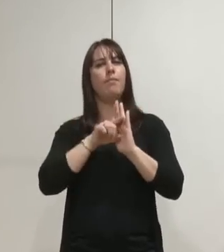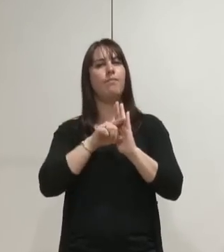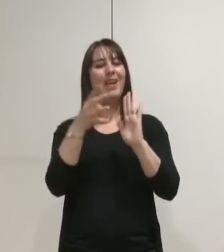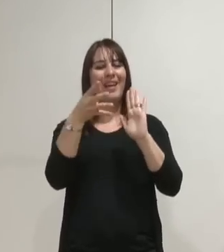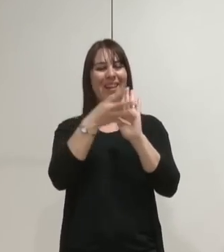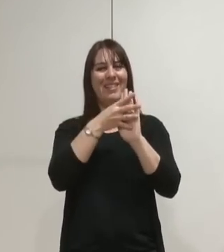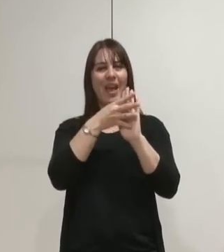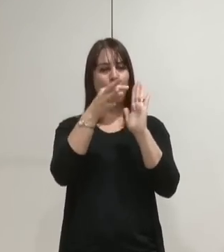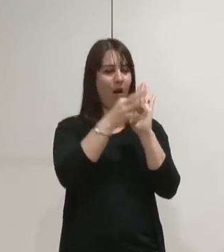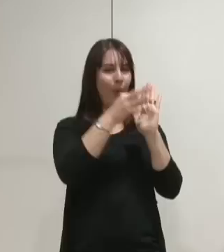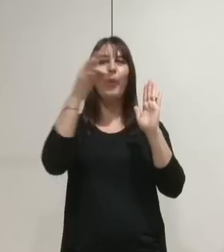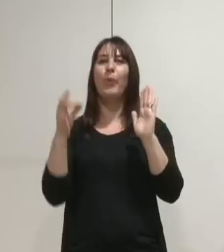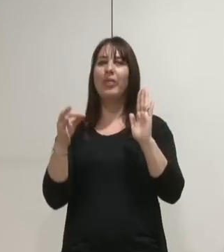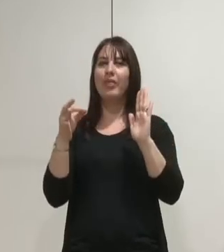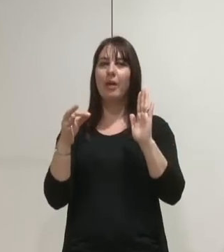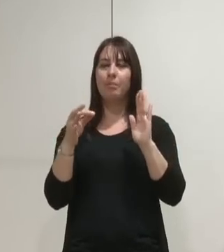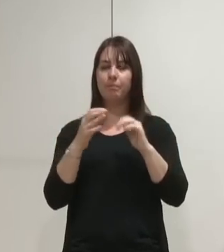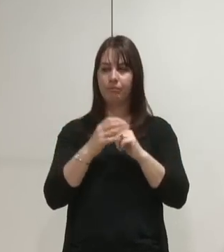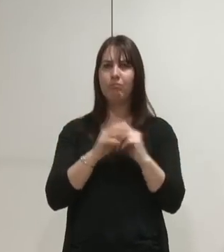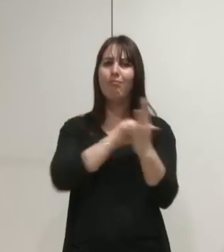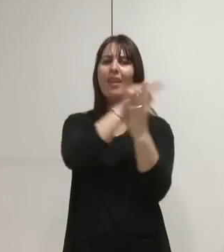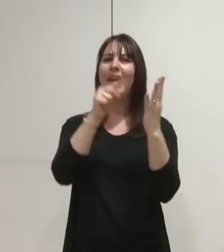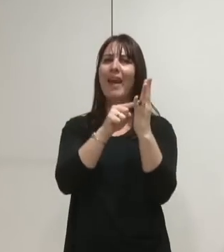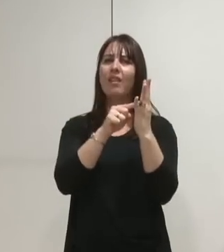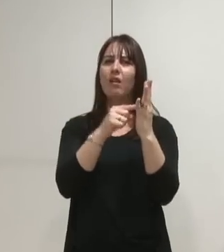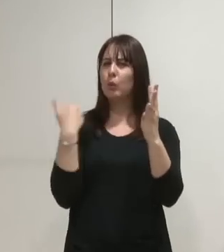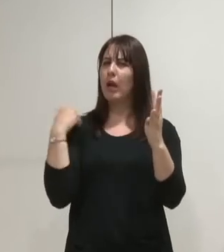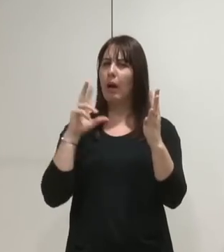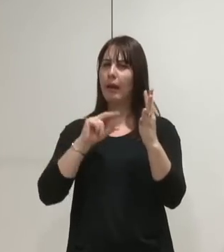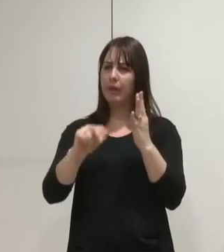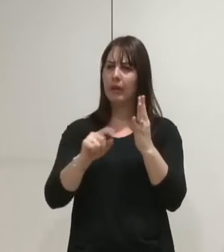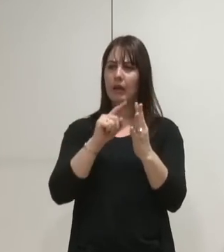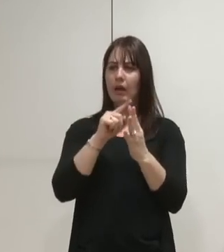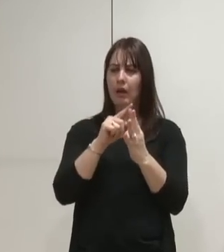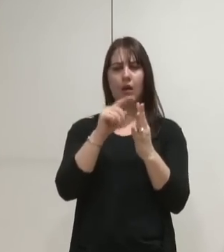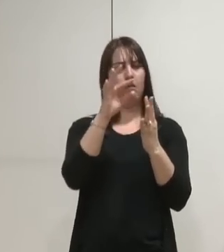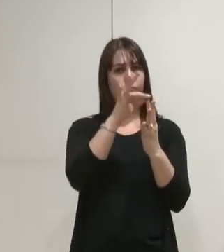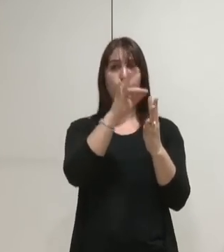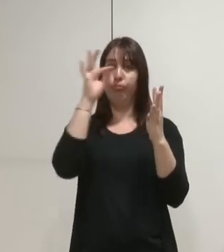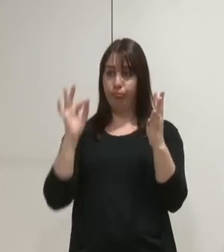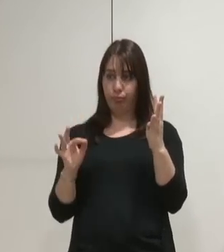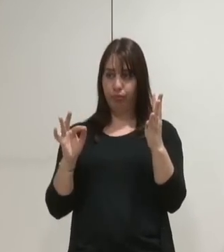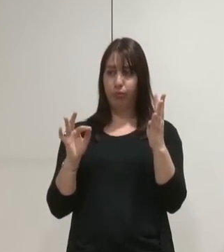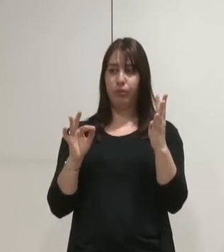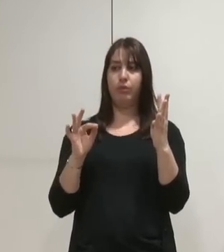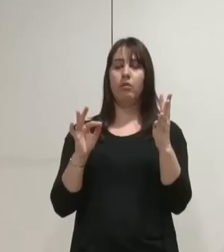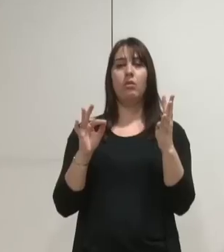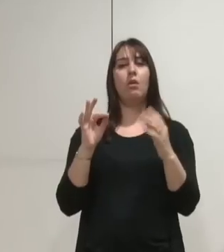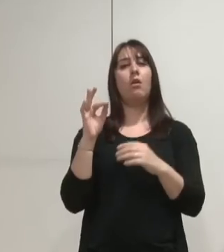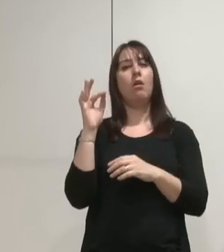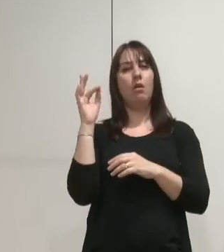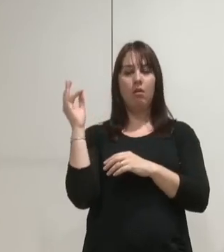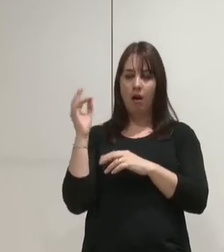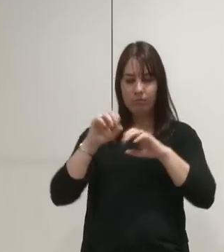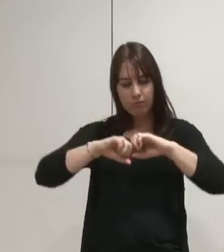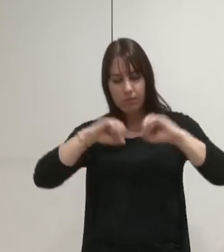critère effectivement il y avait quatre critères je l'ai dit et j'ai j'ai extrait un des quatre qui montre que dans